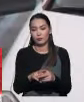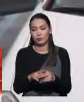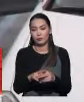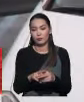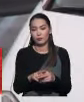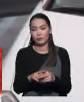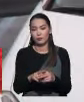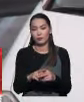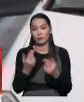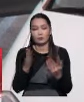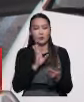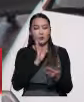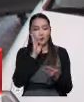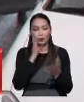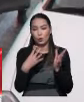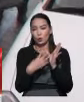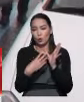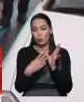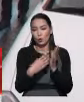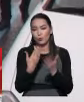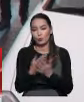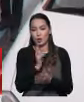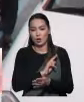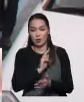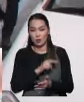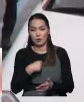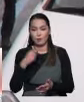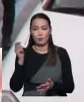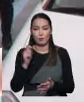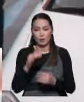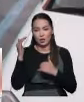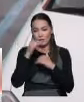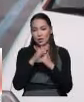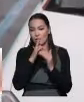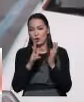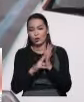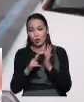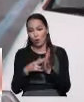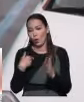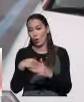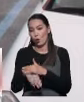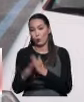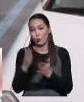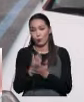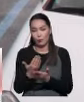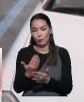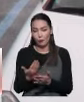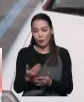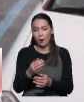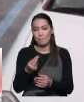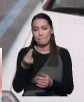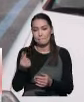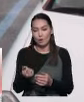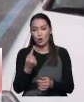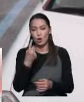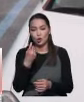Қазір сағат таңертеңгі 9 шамасы, жұмысқа осы келгеннен кешкі 8-де бірақ шығамыз. Тұрақтың ақысы сағатына 100